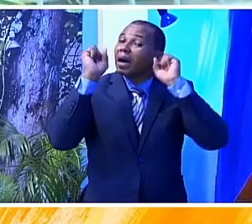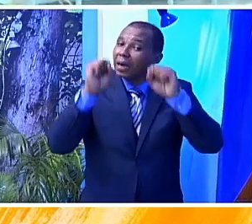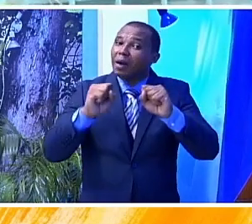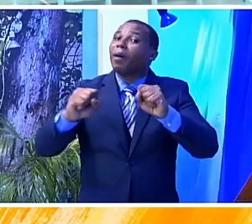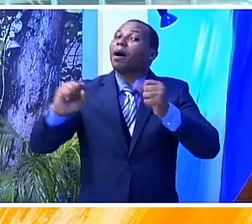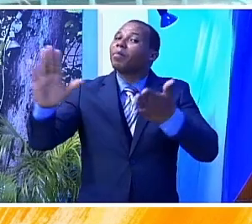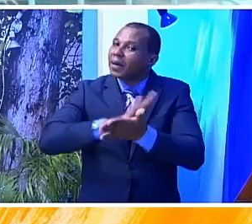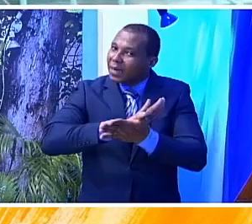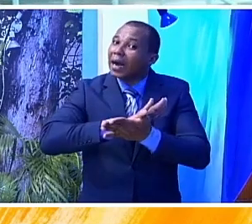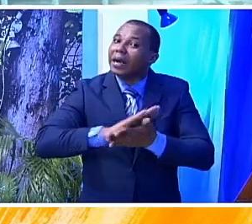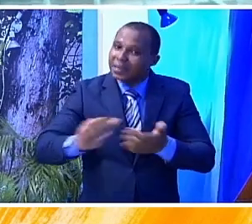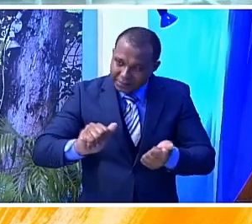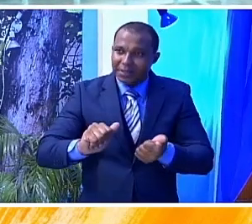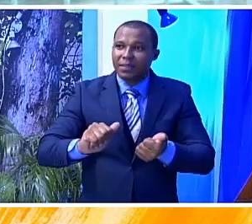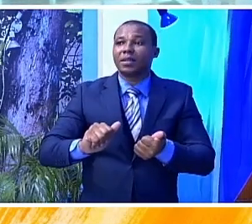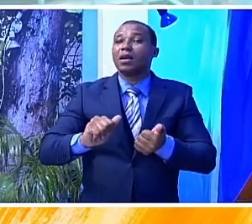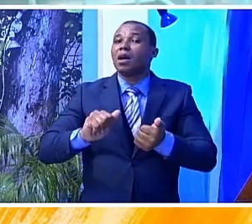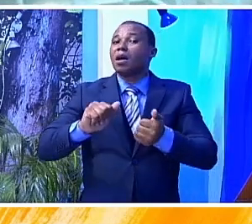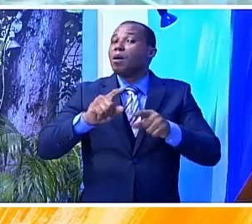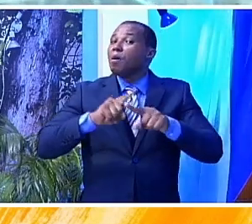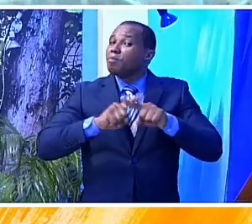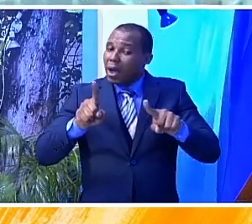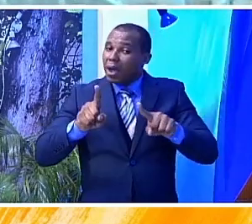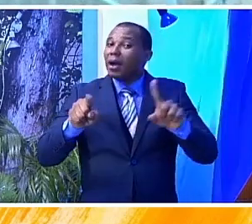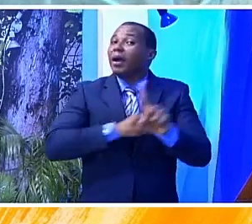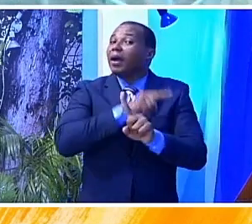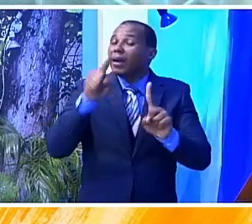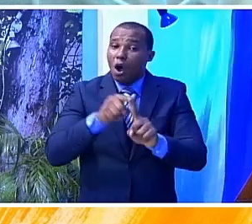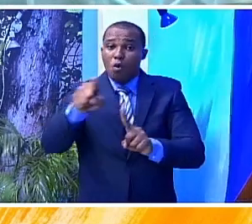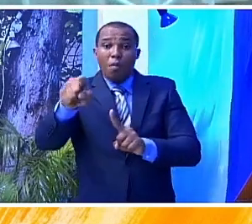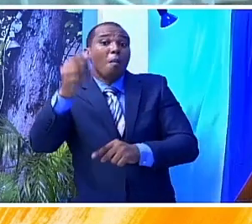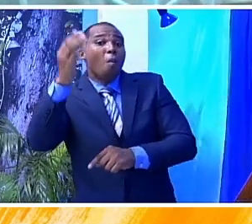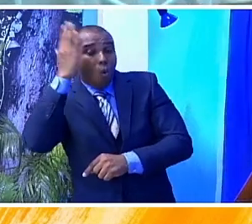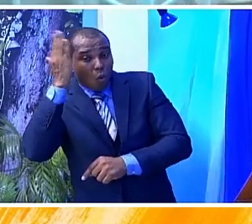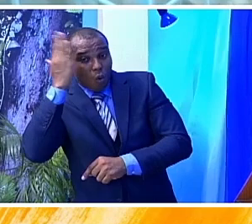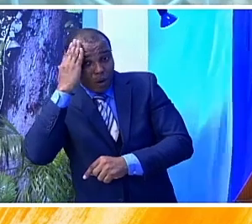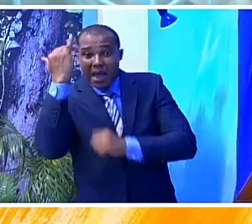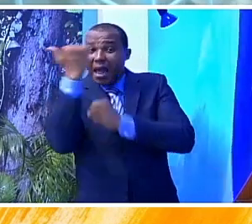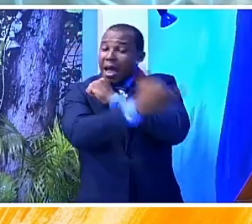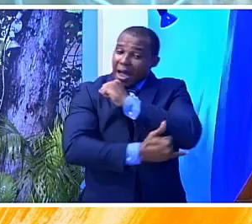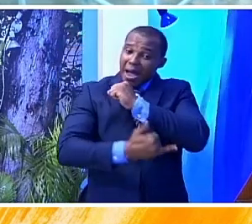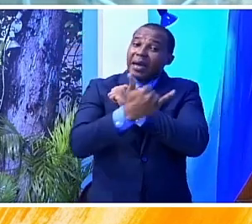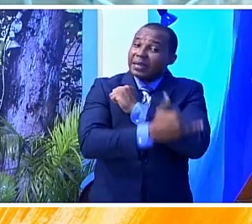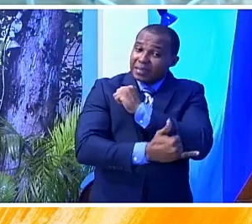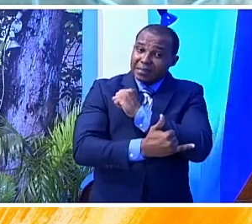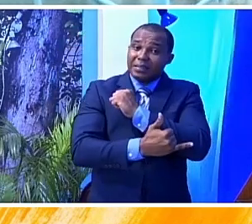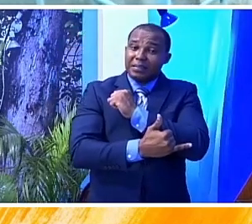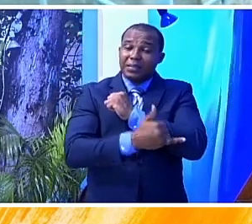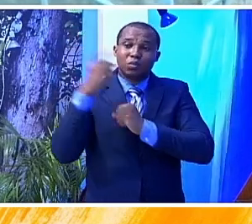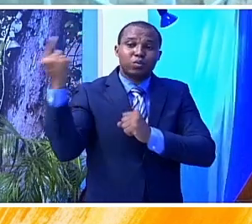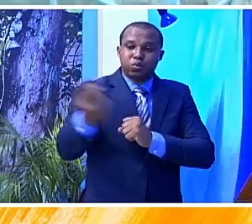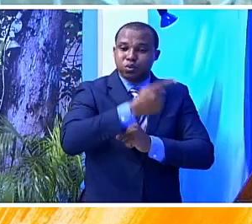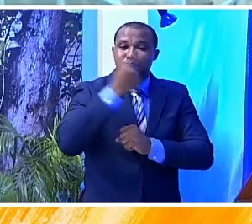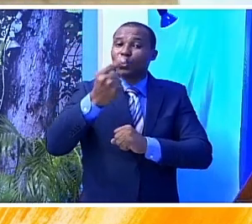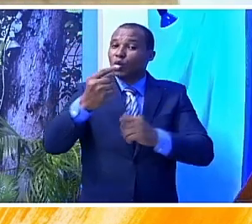pays, côté où on a un tremblement de terre, a passé quand même, parce que depuis Haïti, Haïti, tremblement de terre toujours a